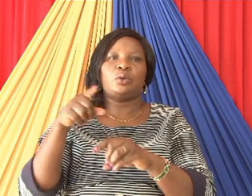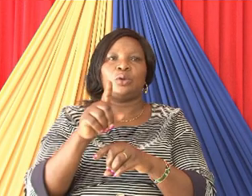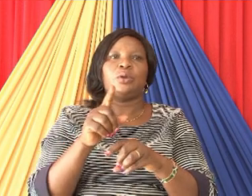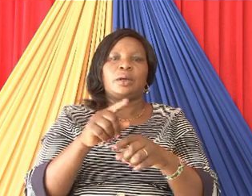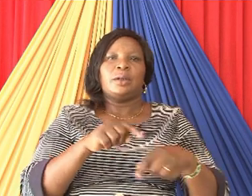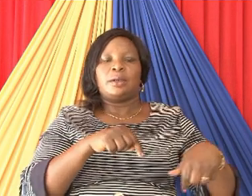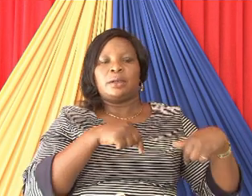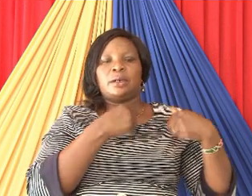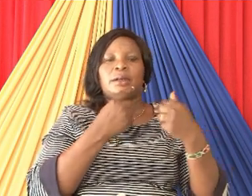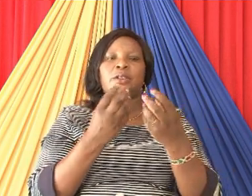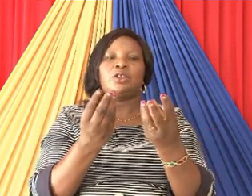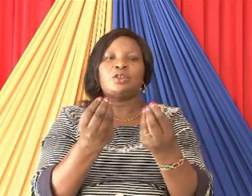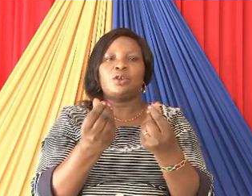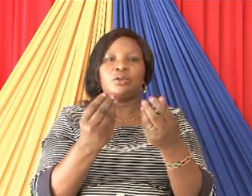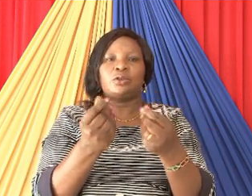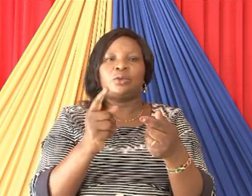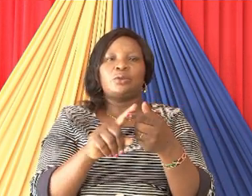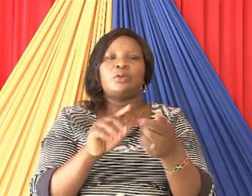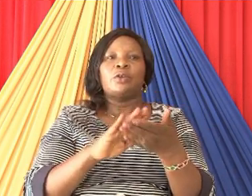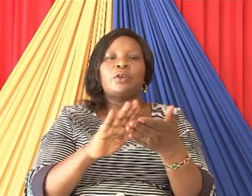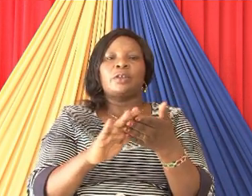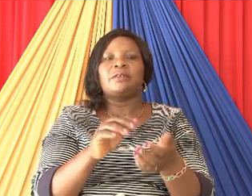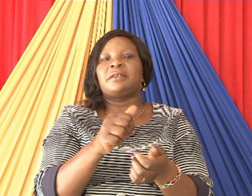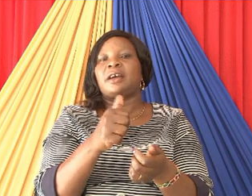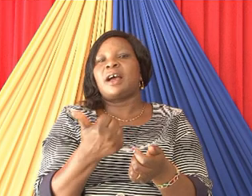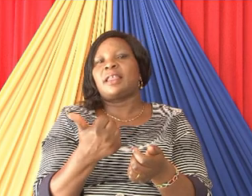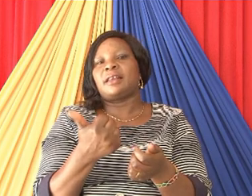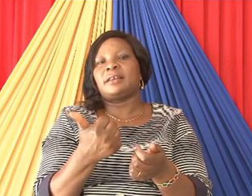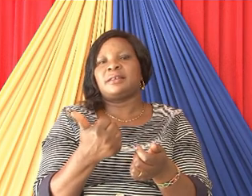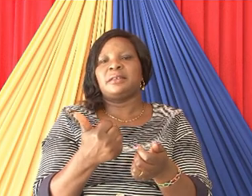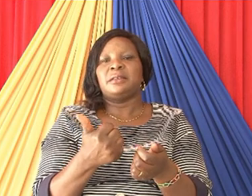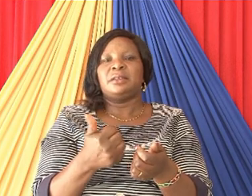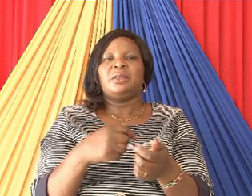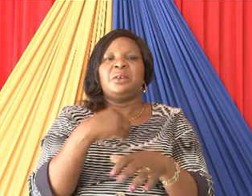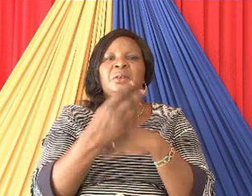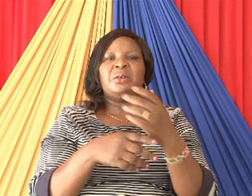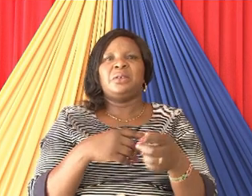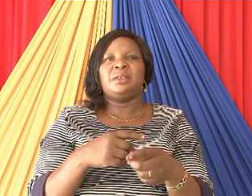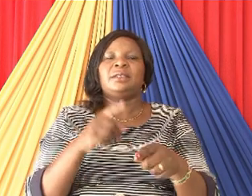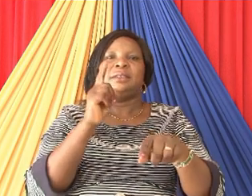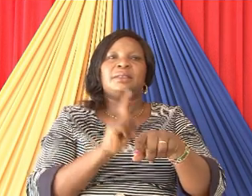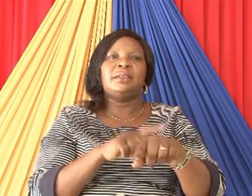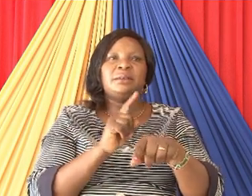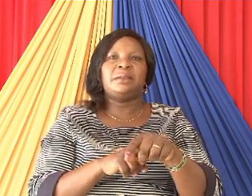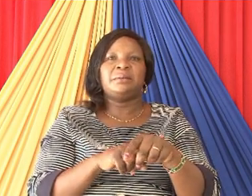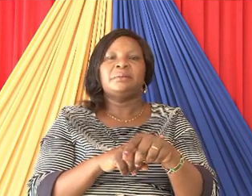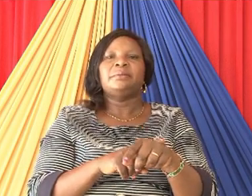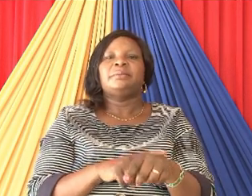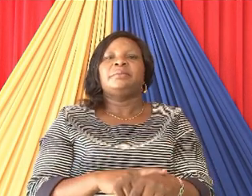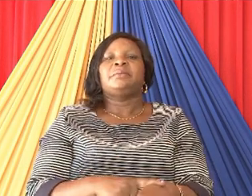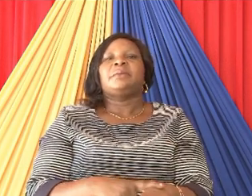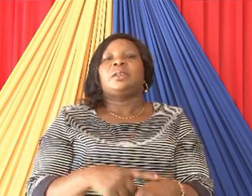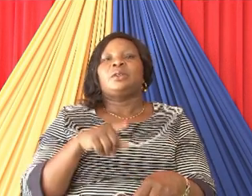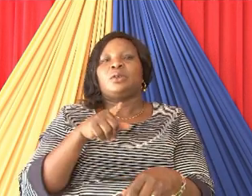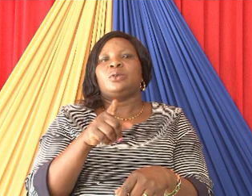mwepesi kwa kusamehe watu wengine, usiwabebe. Unforgiveness hufanya mioyo kuwa